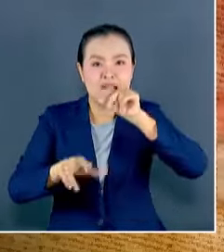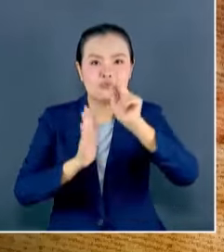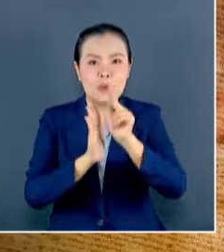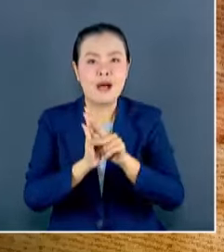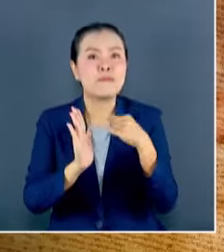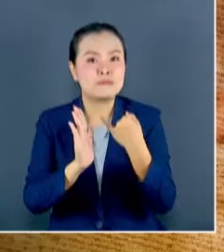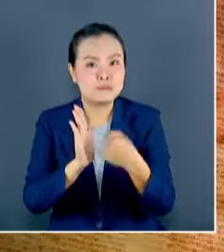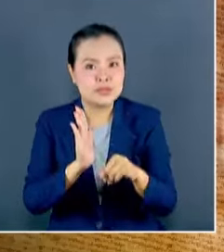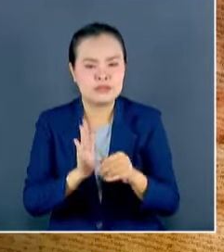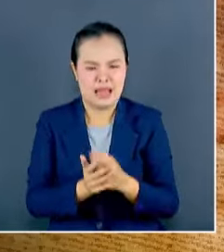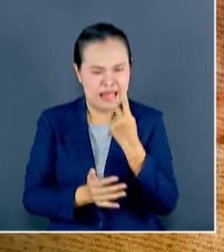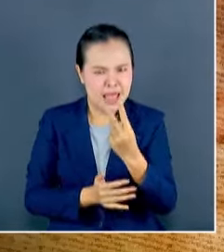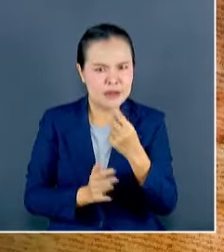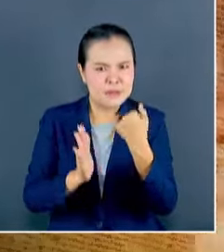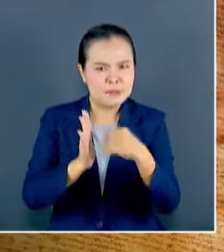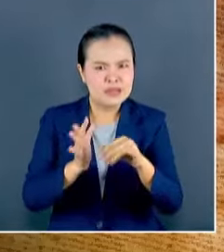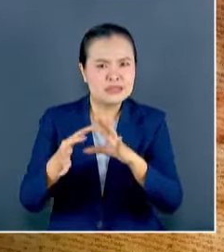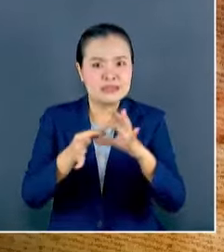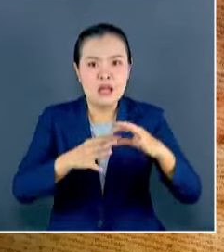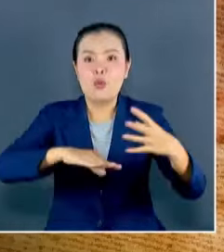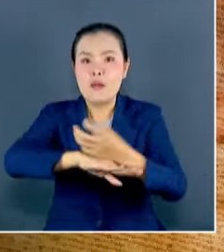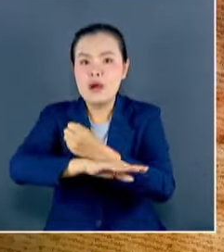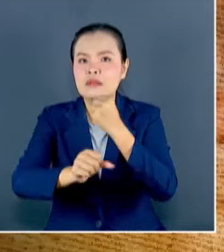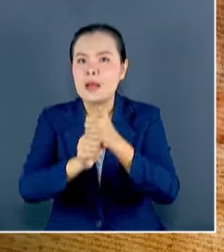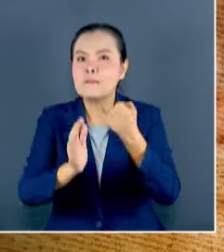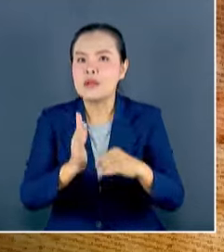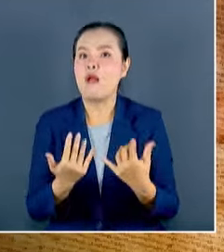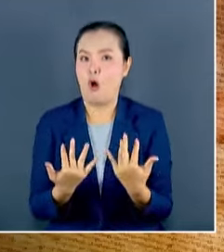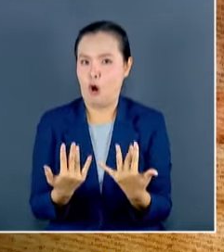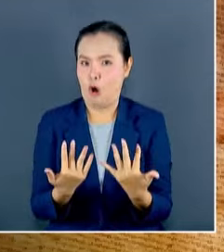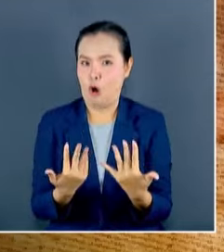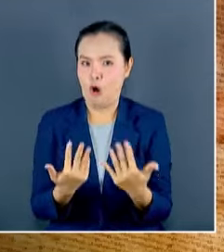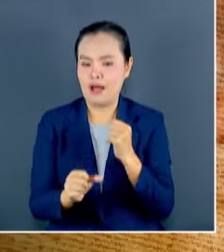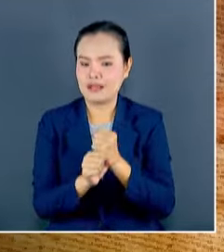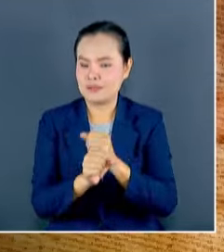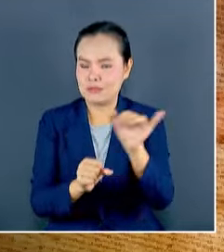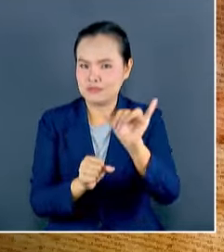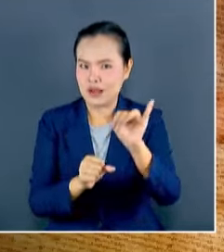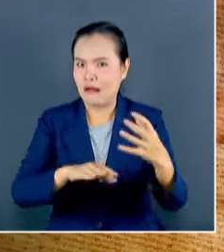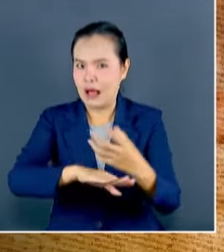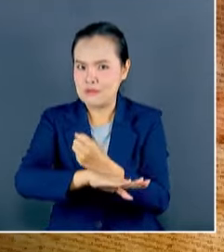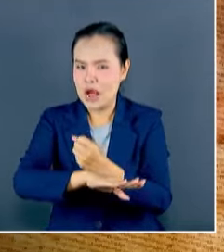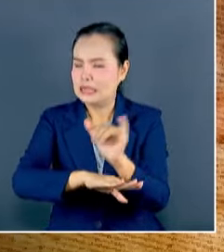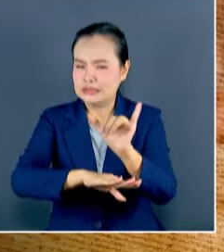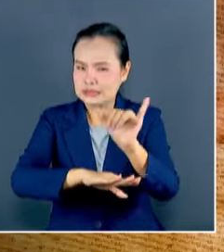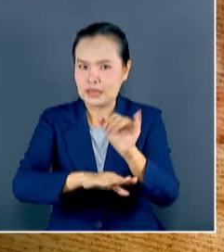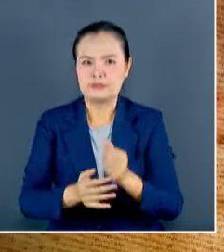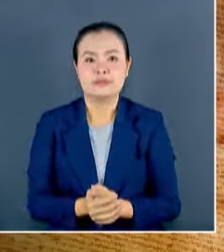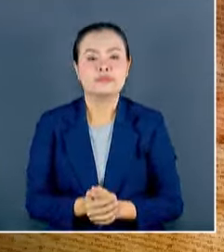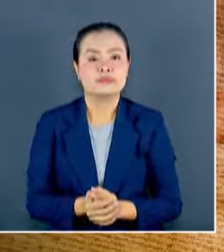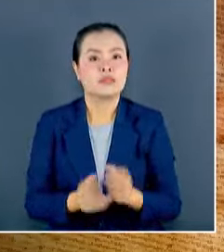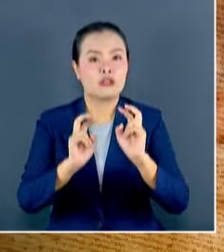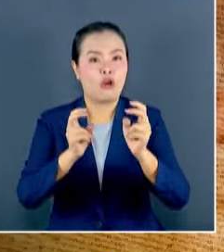แล้วประเด็นที่ไปพบว่าเกี่ยวข้องกับนักการเมืองหลายคนอันนี้เดี๋ยวรอก่อนยังไม่ดำเนินการเกี่ยวข้องกับนักการเมืองส่วนคดี